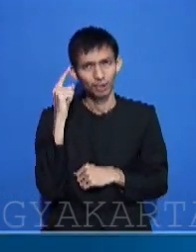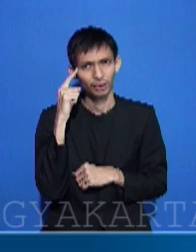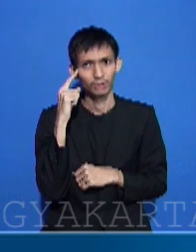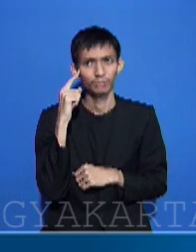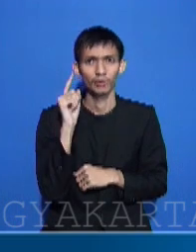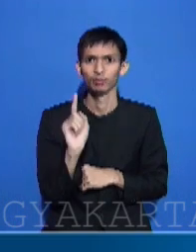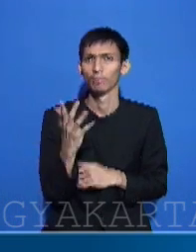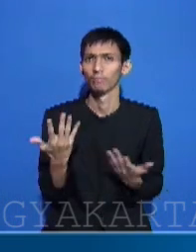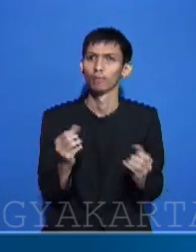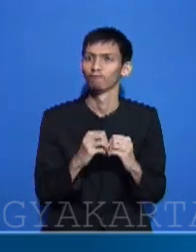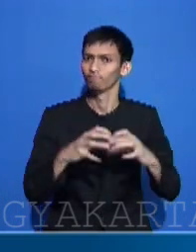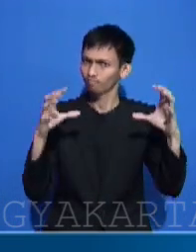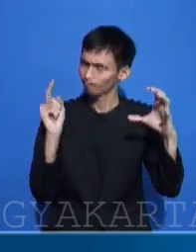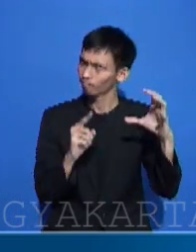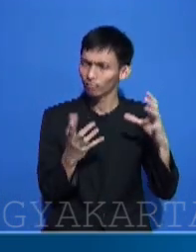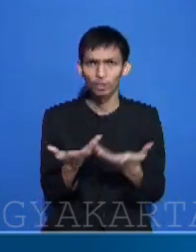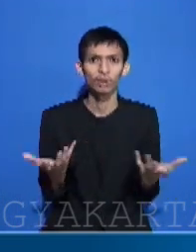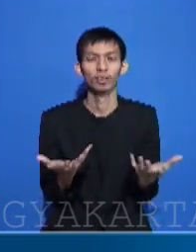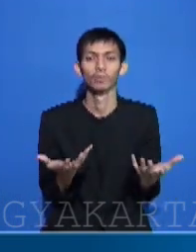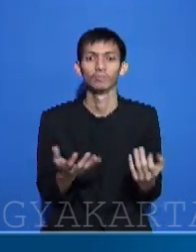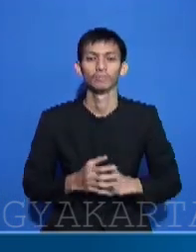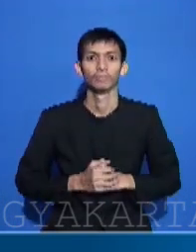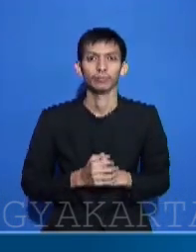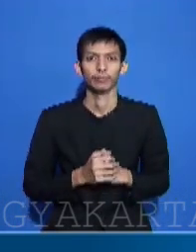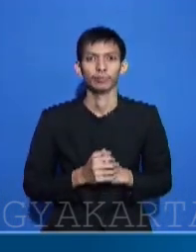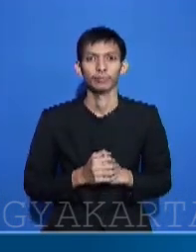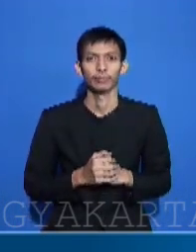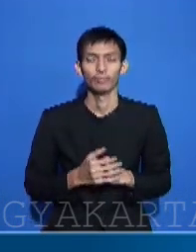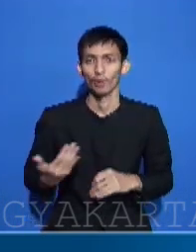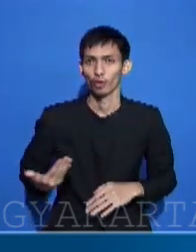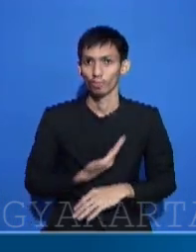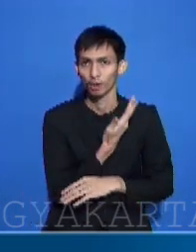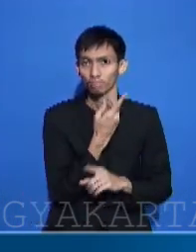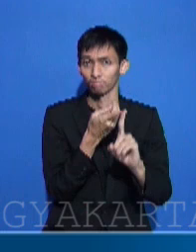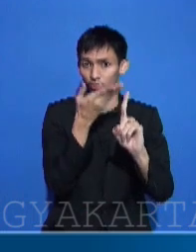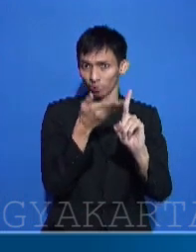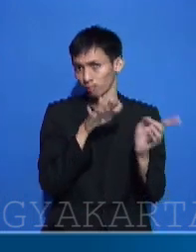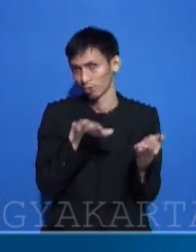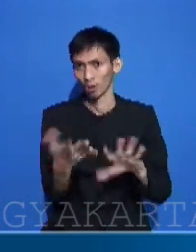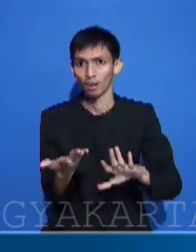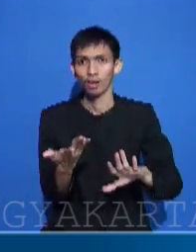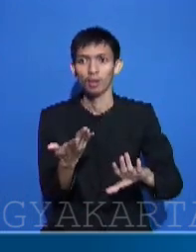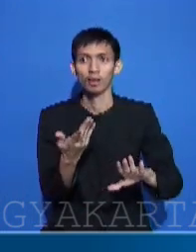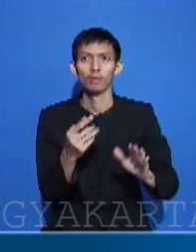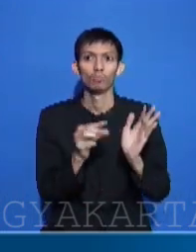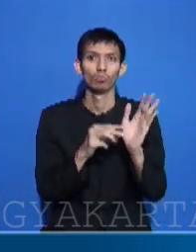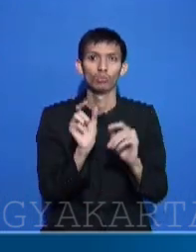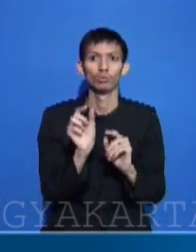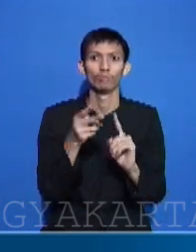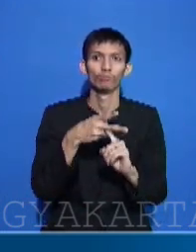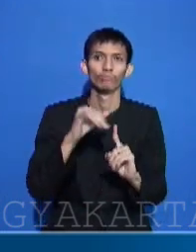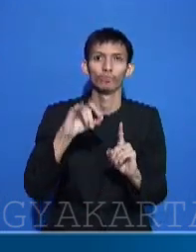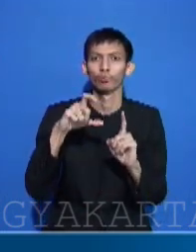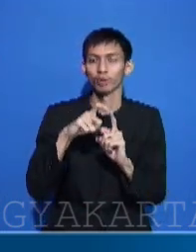karena kaitannya dengan ledakan tadi itu. Korban tewas ledakan petasan diketahui bernama Mufid, 33 tahun,